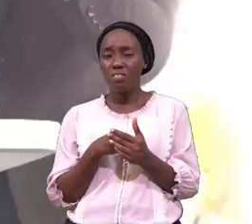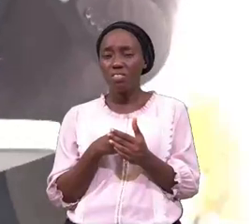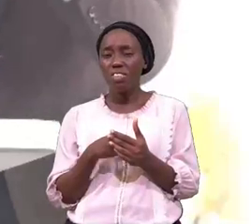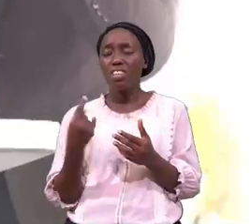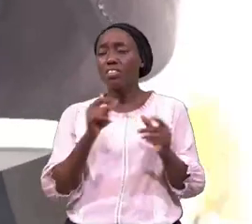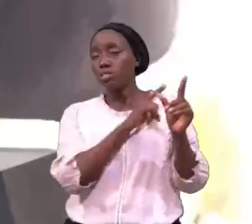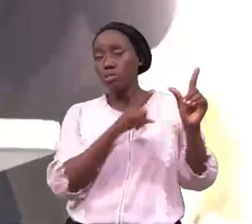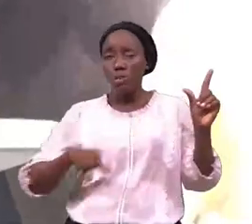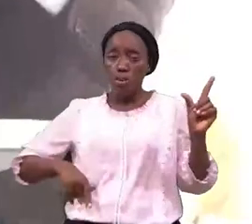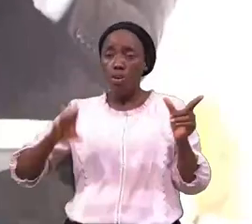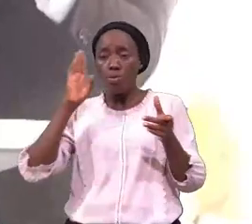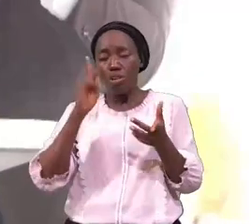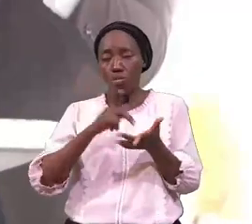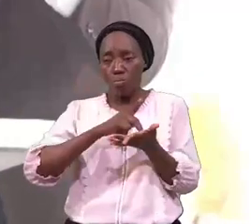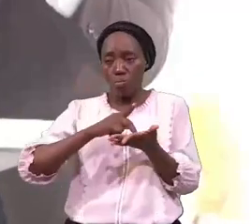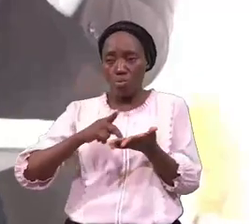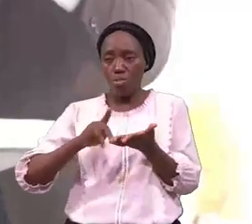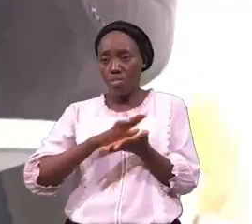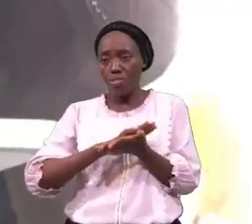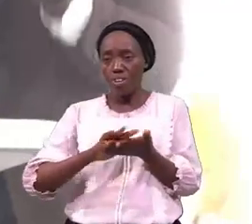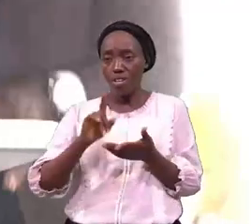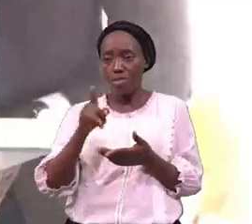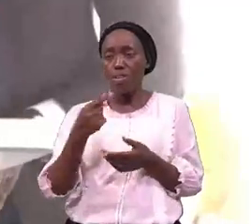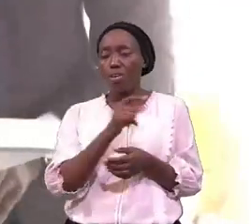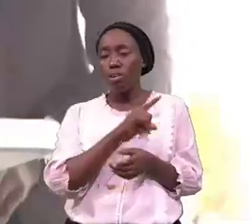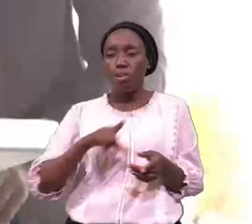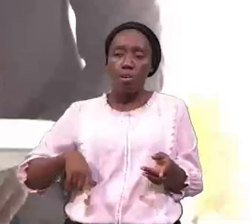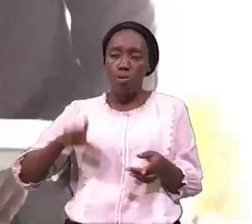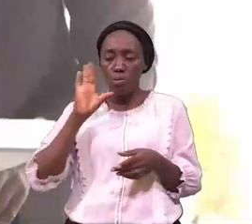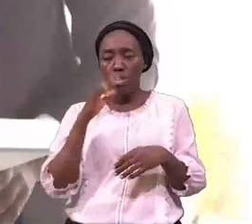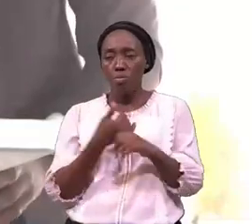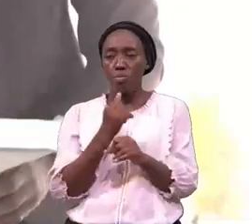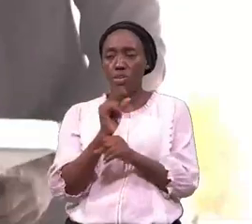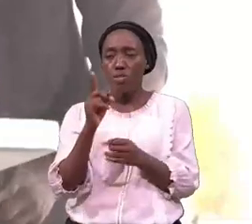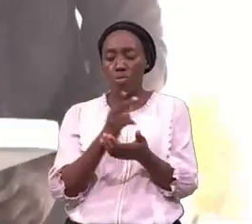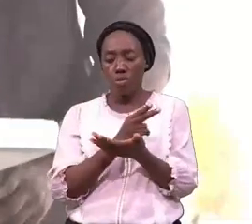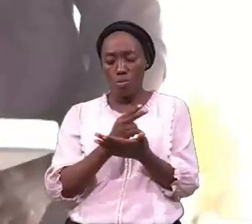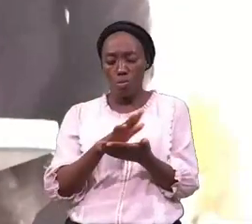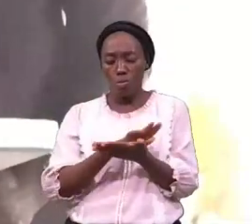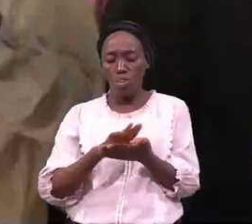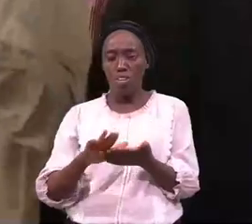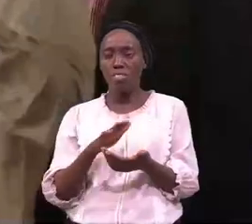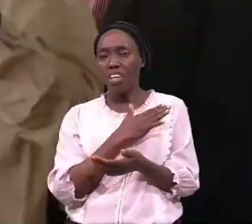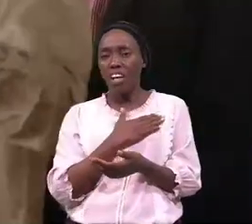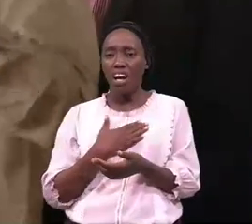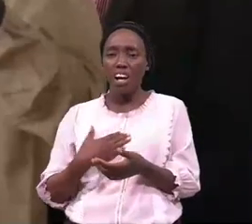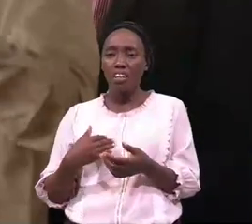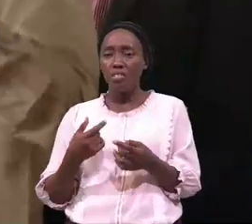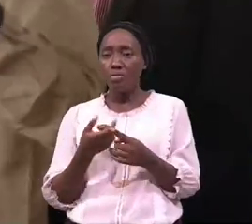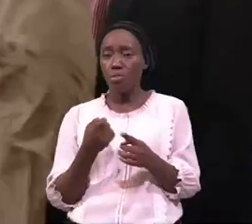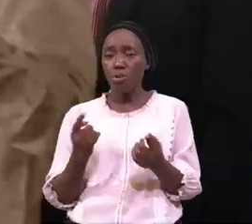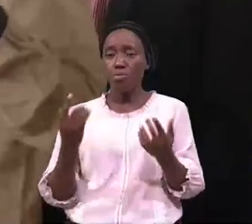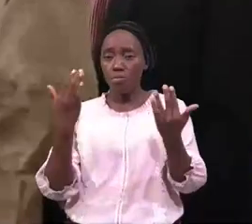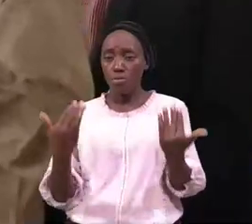va te purifier. Il te rendra saint. Et à partir d'aujourd'hui, ta vie